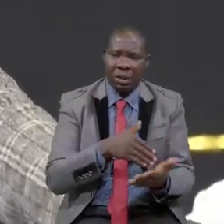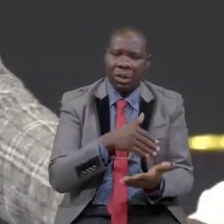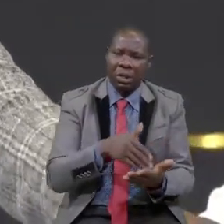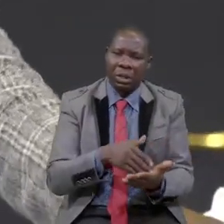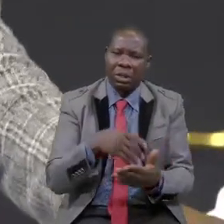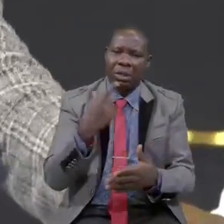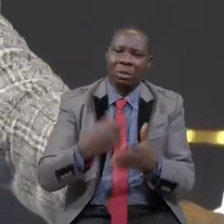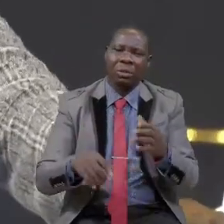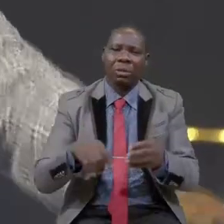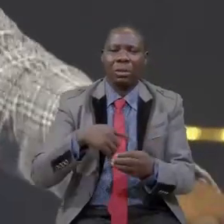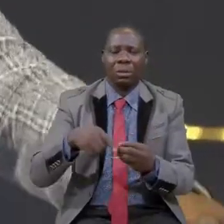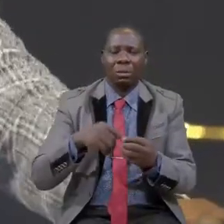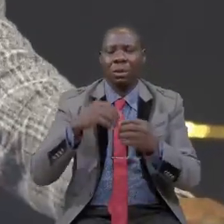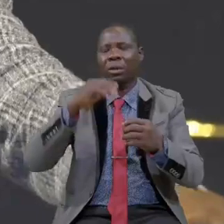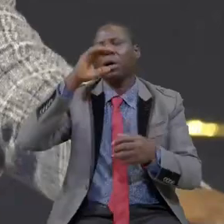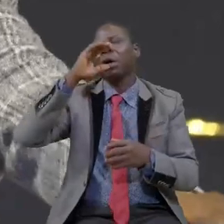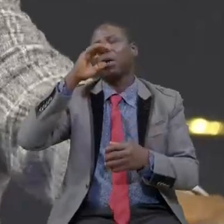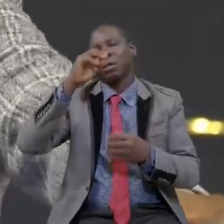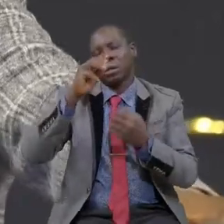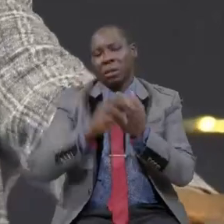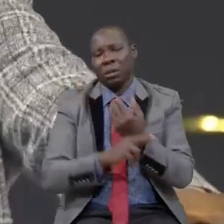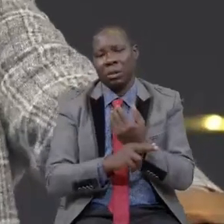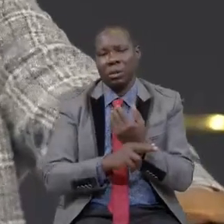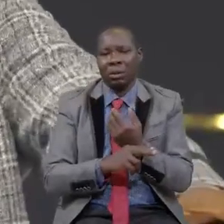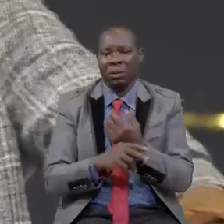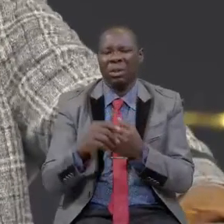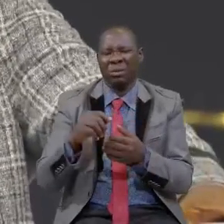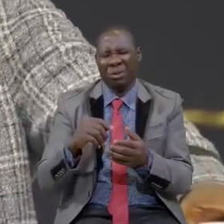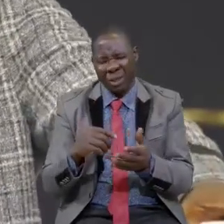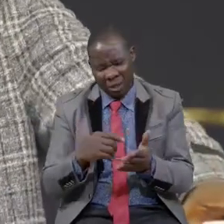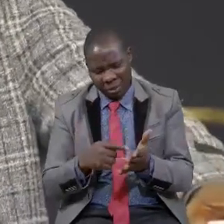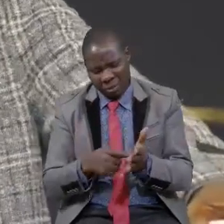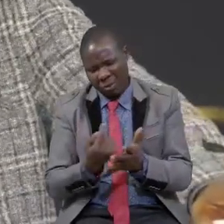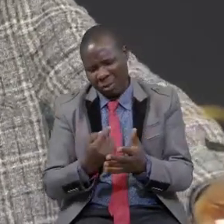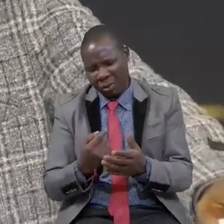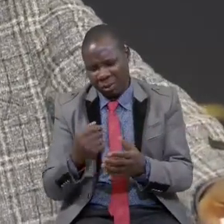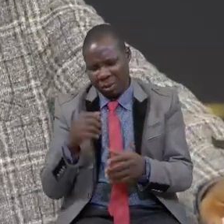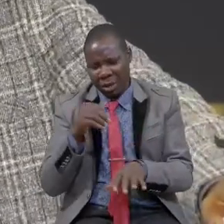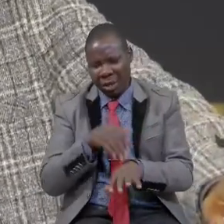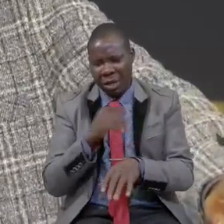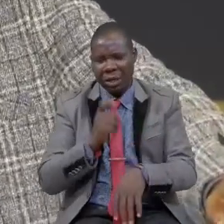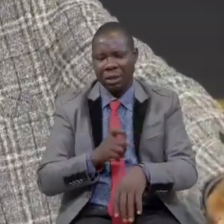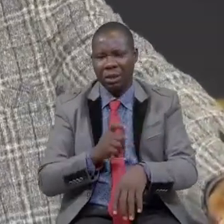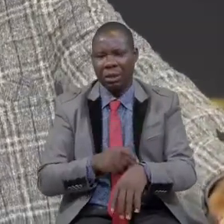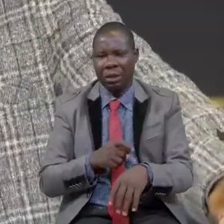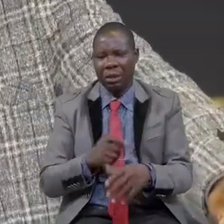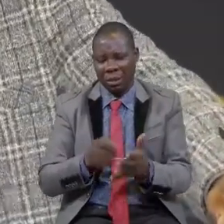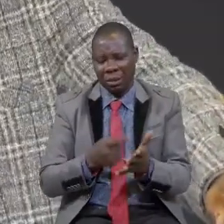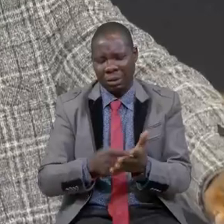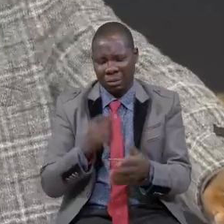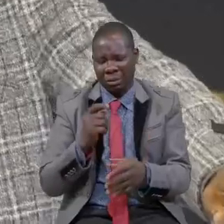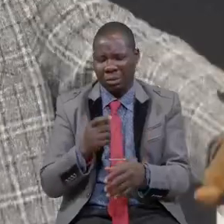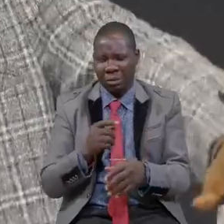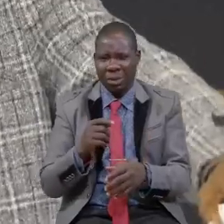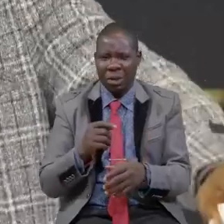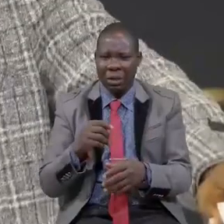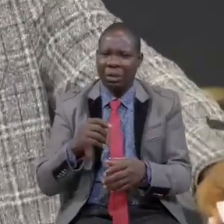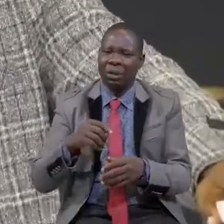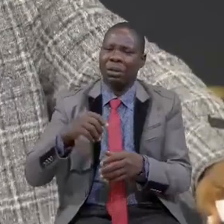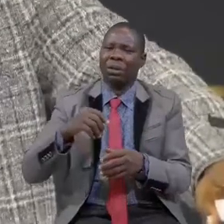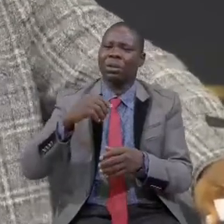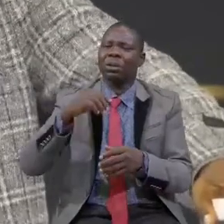une fois en passant, tu dois revenir à Dieu. Parce que même une seule fois en passant là, l'ivrognerie, la fumée, que tu